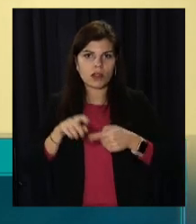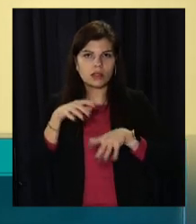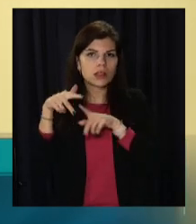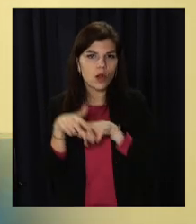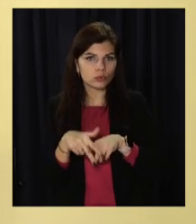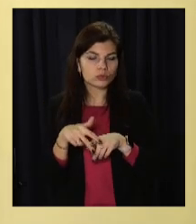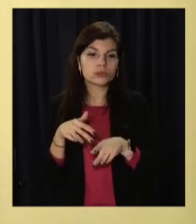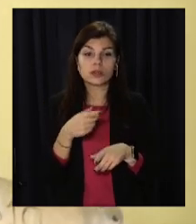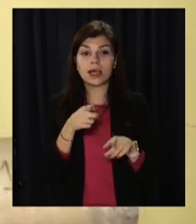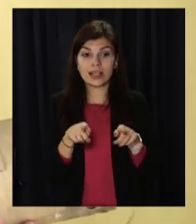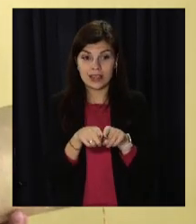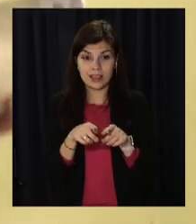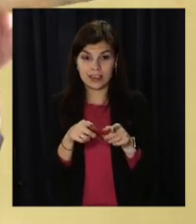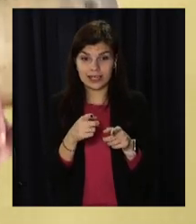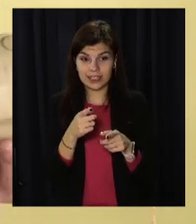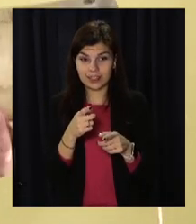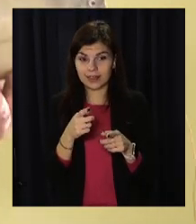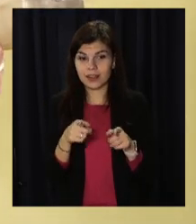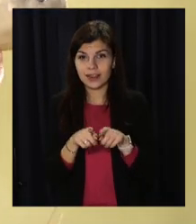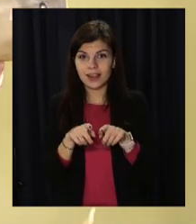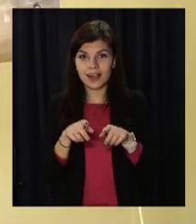із таких ручних